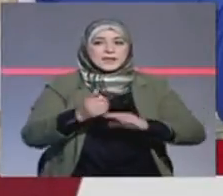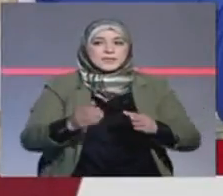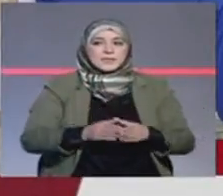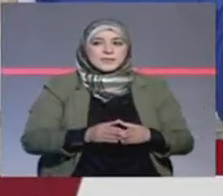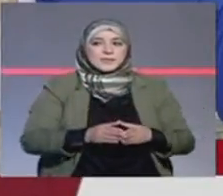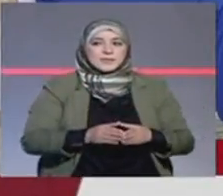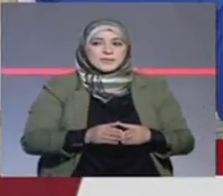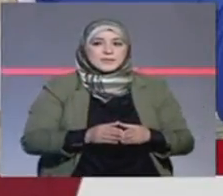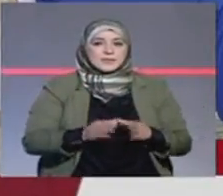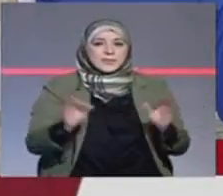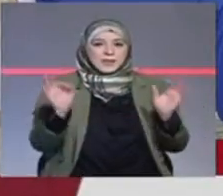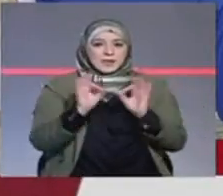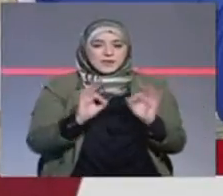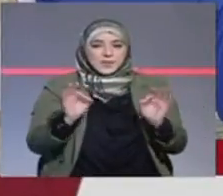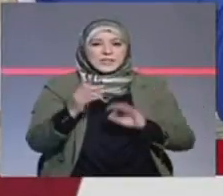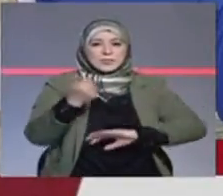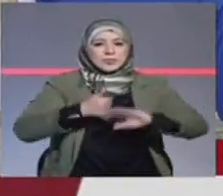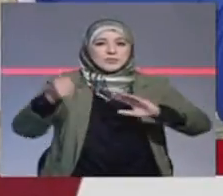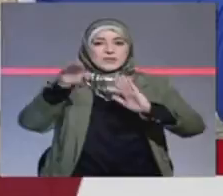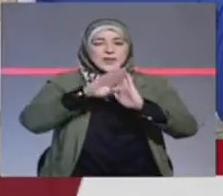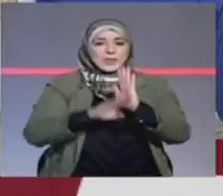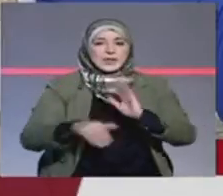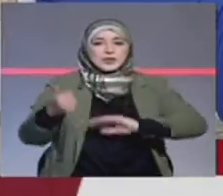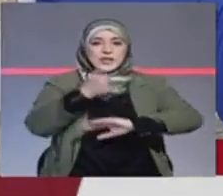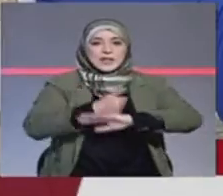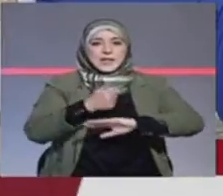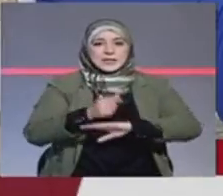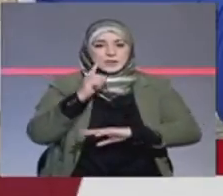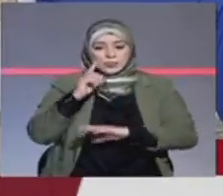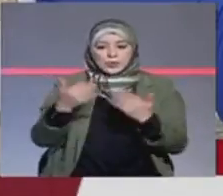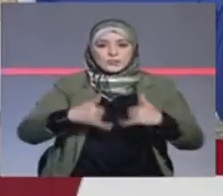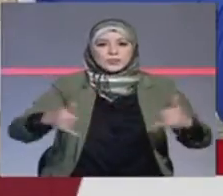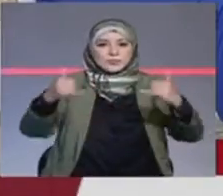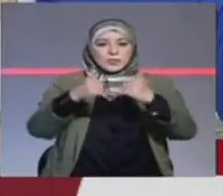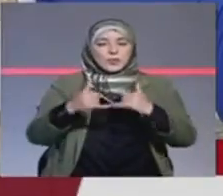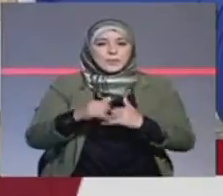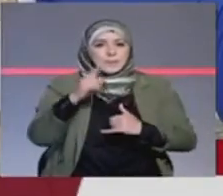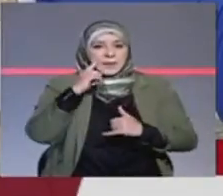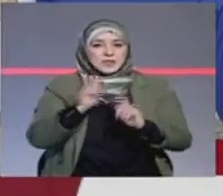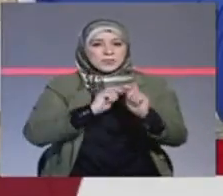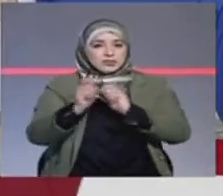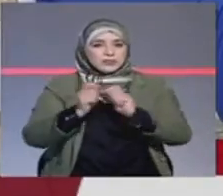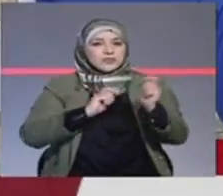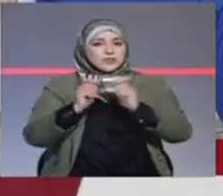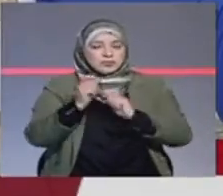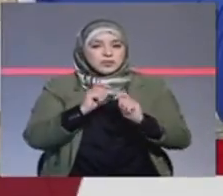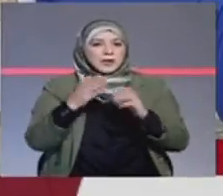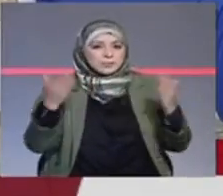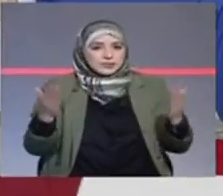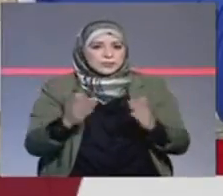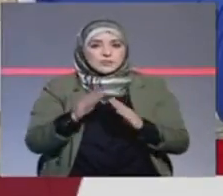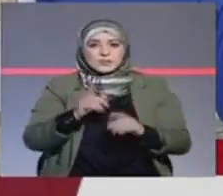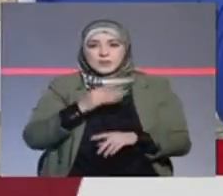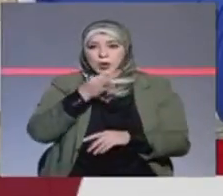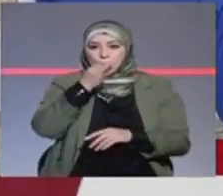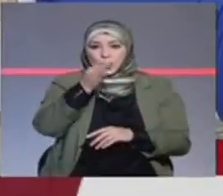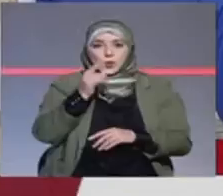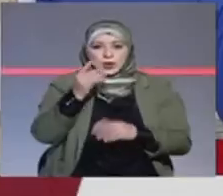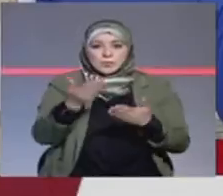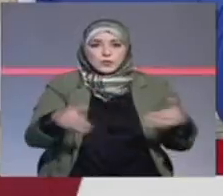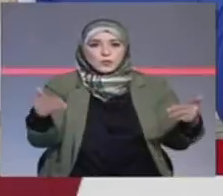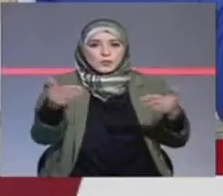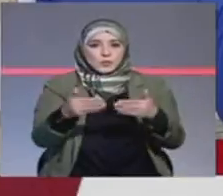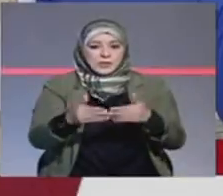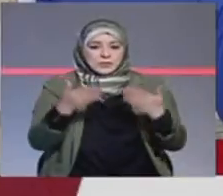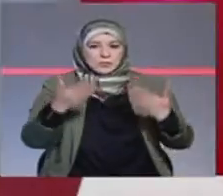مش لنظام رئاسوي، وتحدثنا والمجالس بالأمانات قلنا راهو الوضع